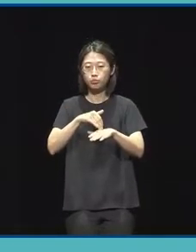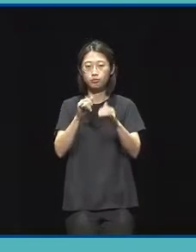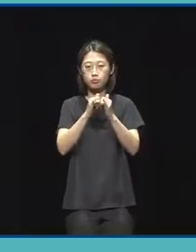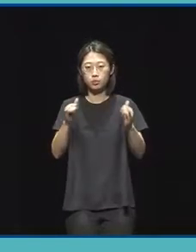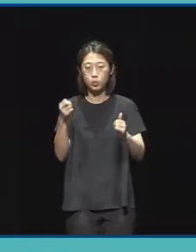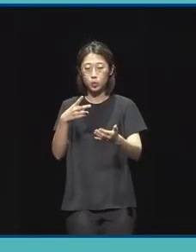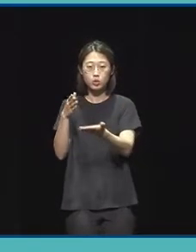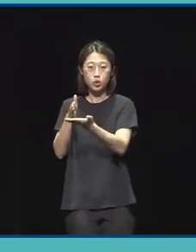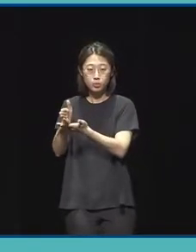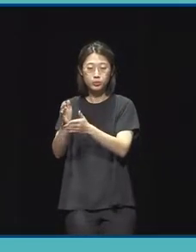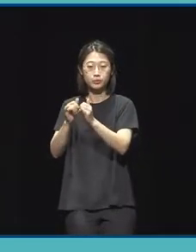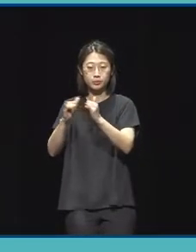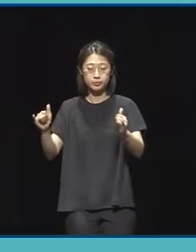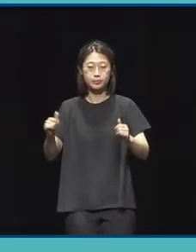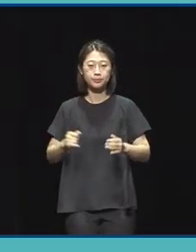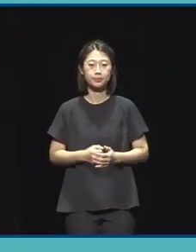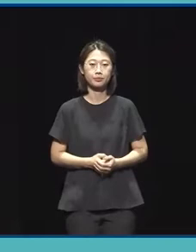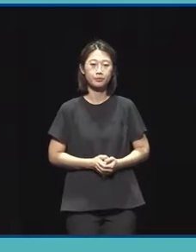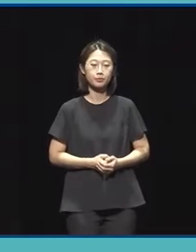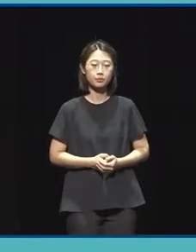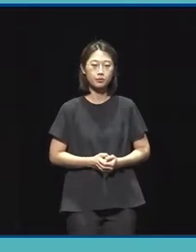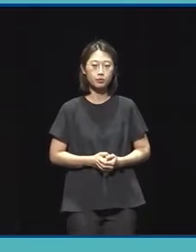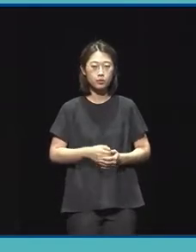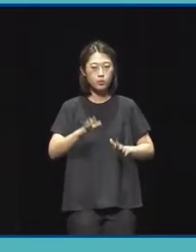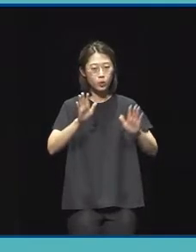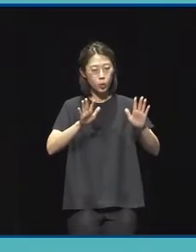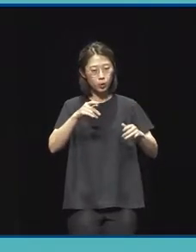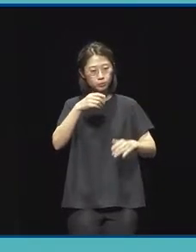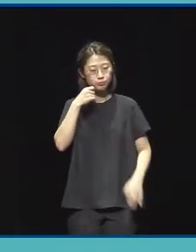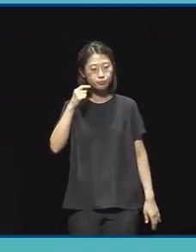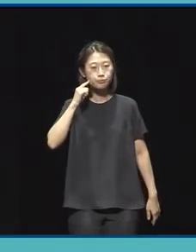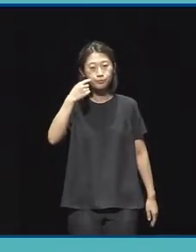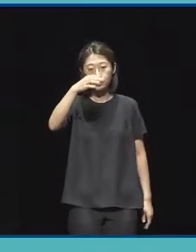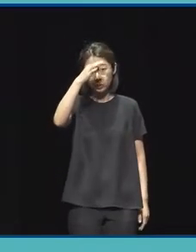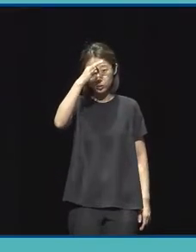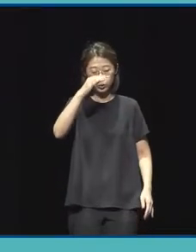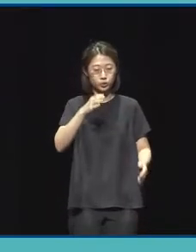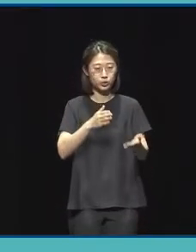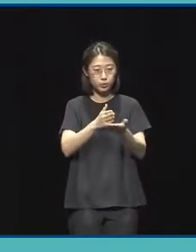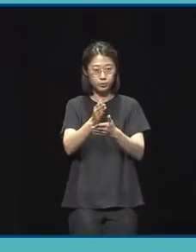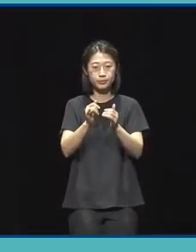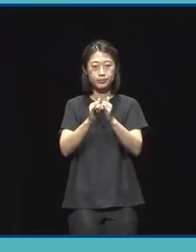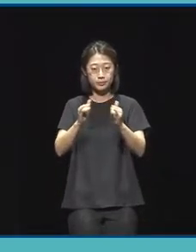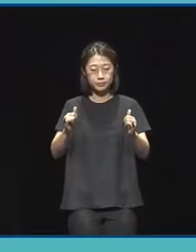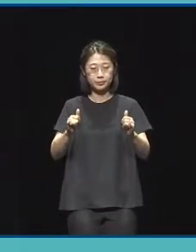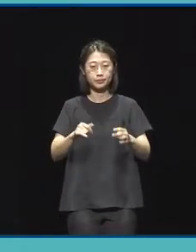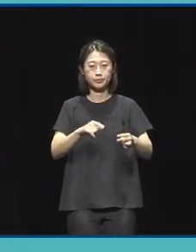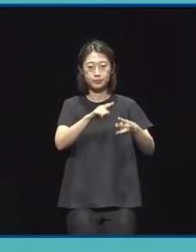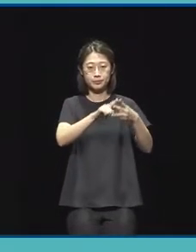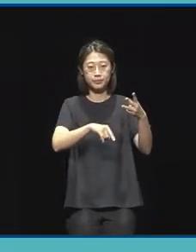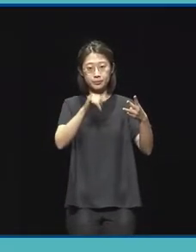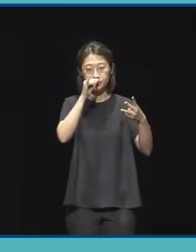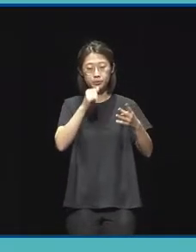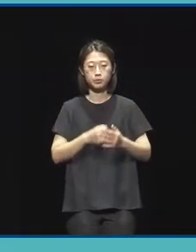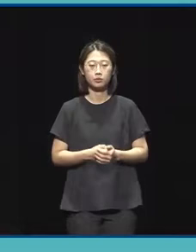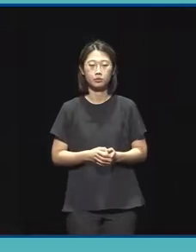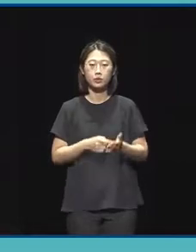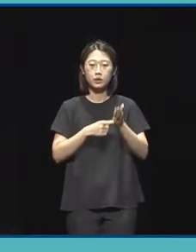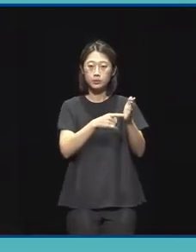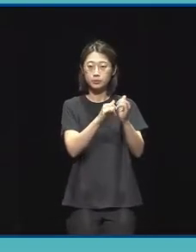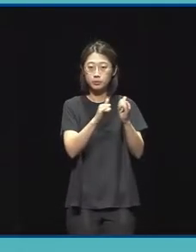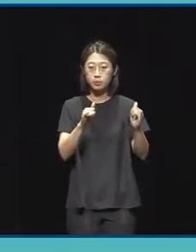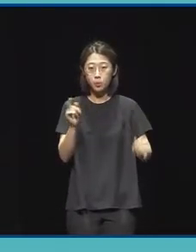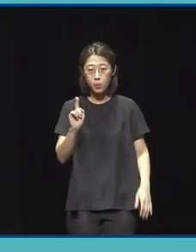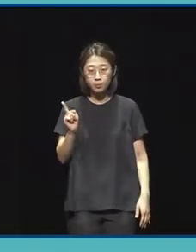혹은 전문가 일자리 사업은 공연예술 전문인력 지원 사업으로 구분하시면 됩니다. 사업 참여자, 즉 사업별